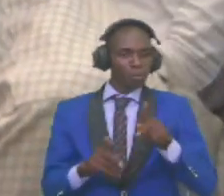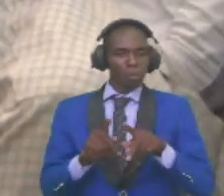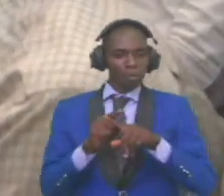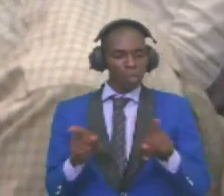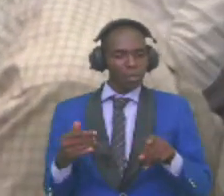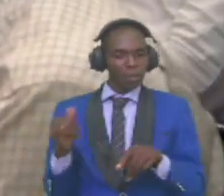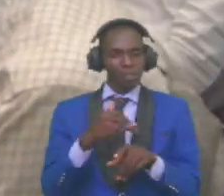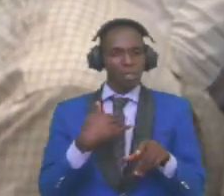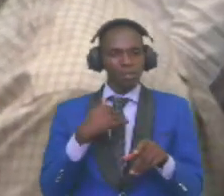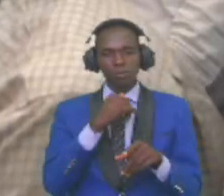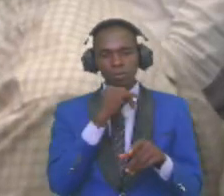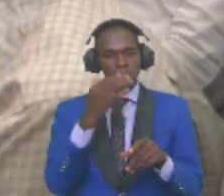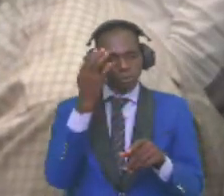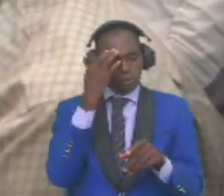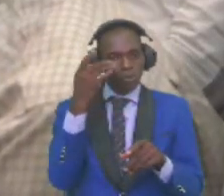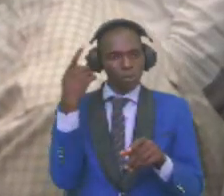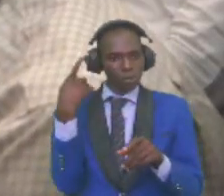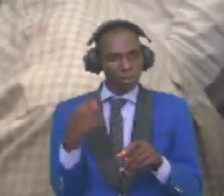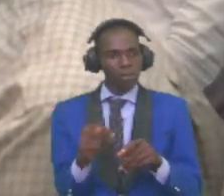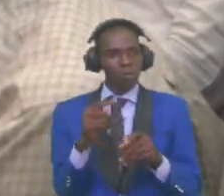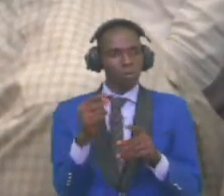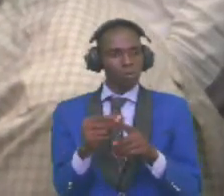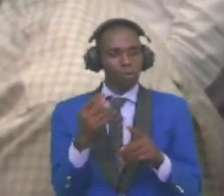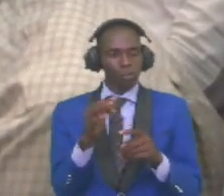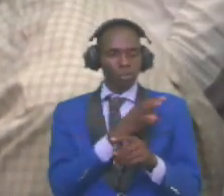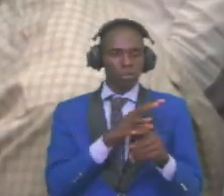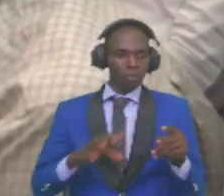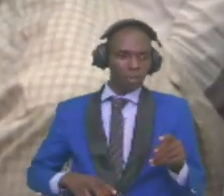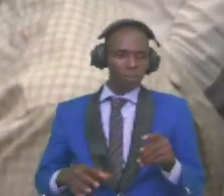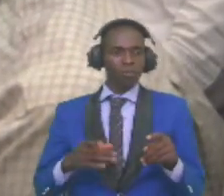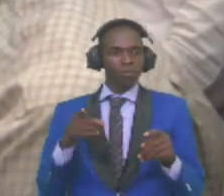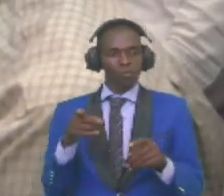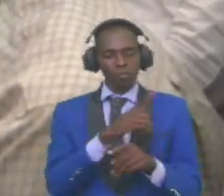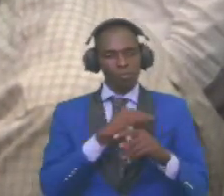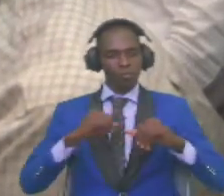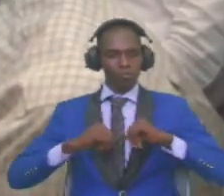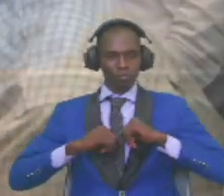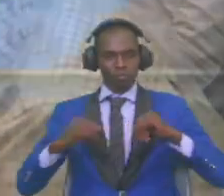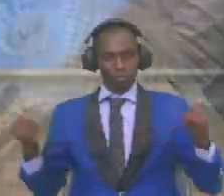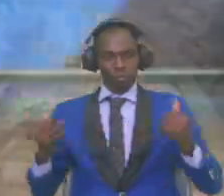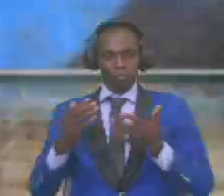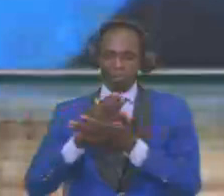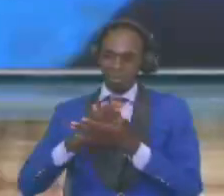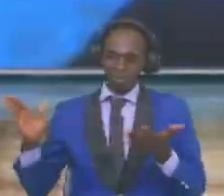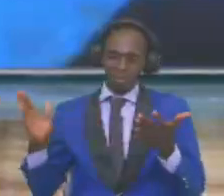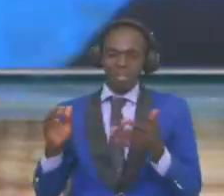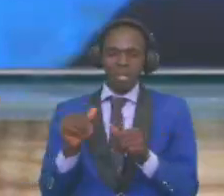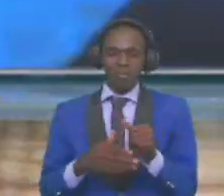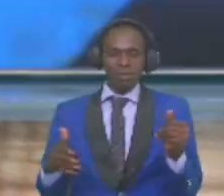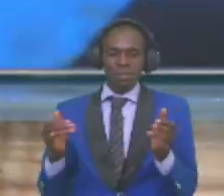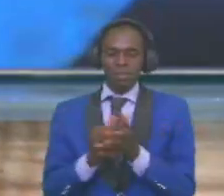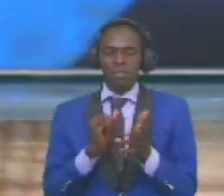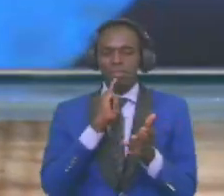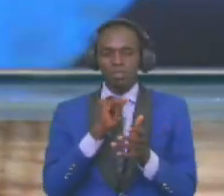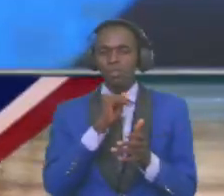calvaire et ne connaissent pas crise alors vous renoncer à tout ce qui est d'une vie sacrée de